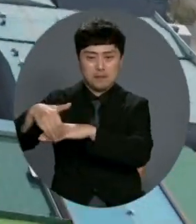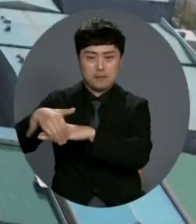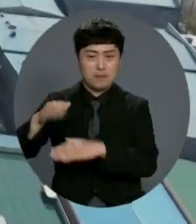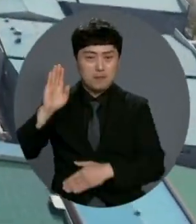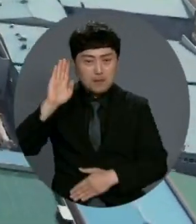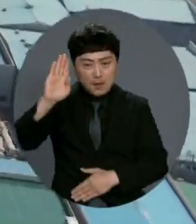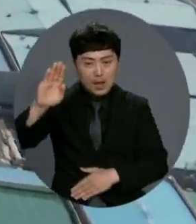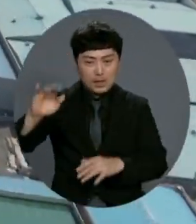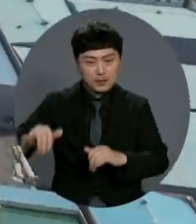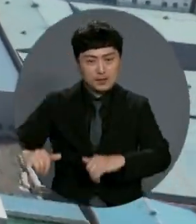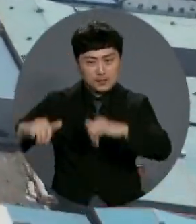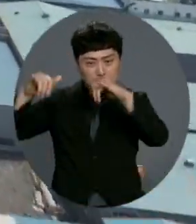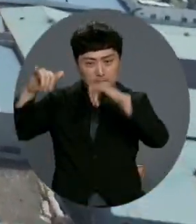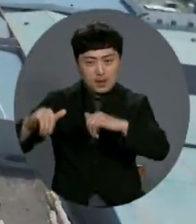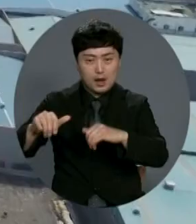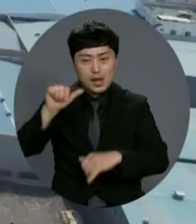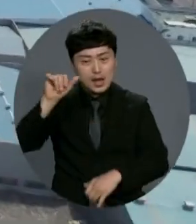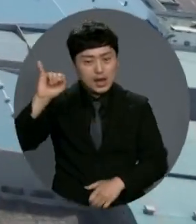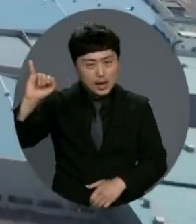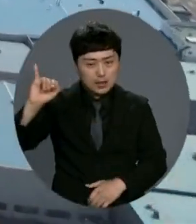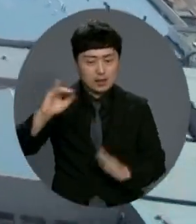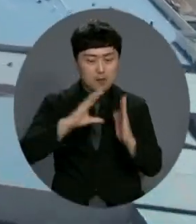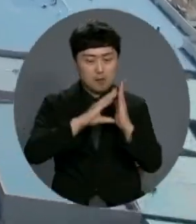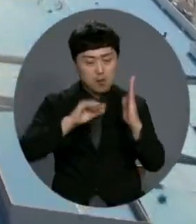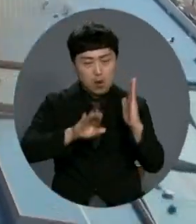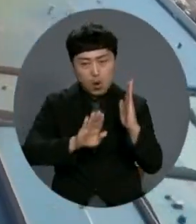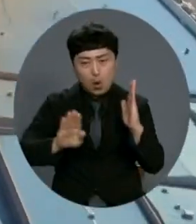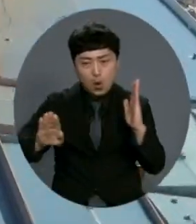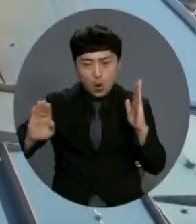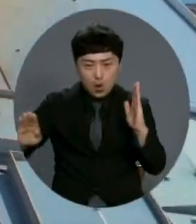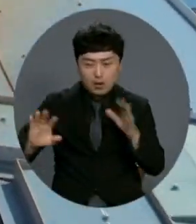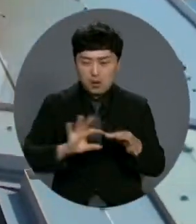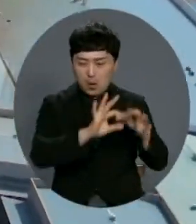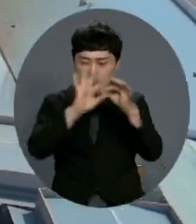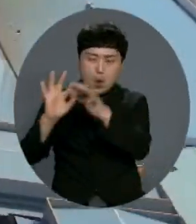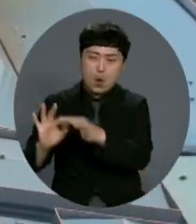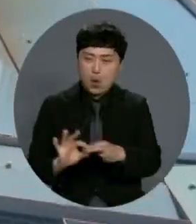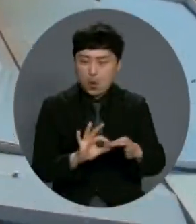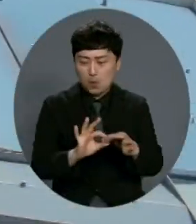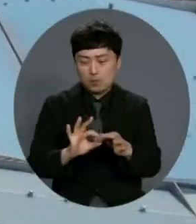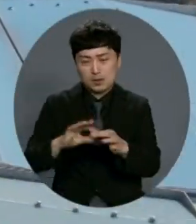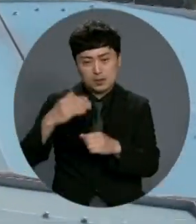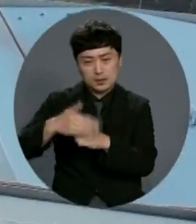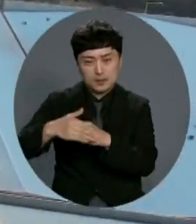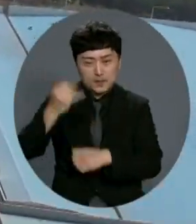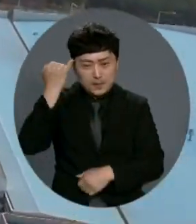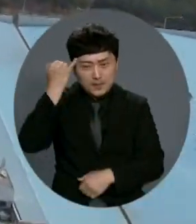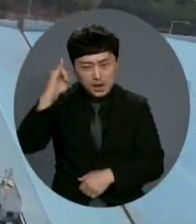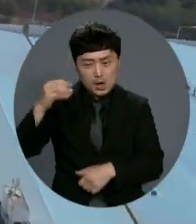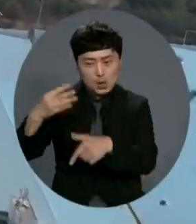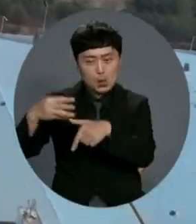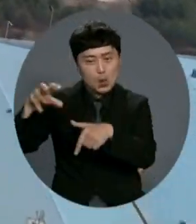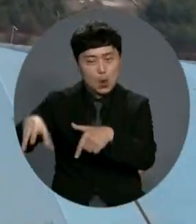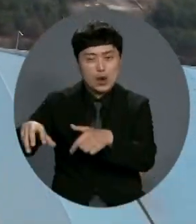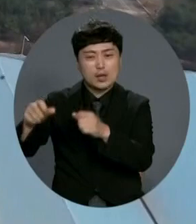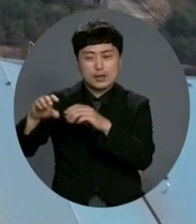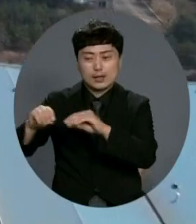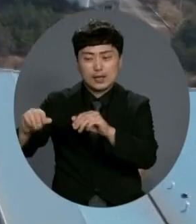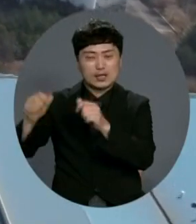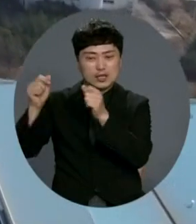모빌리티와 인공지능, 블록체인, 빅데이터 등 첨단 산업 육성을 꾀하는 대구에 군위군은 기회의